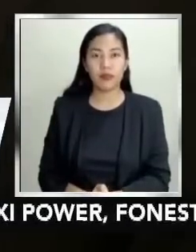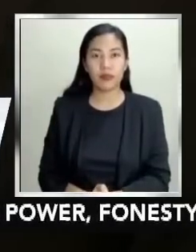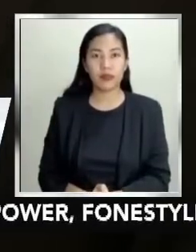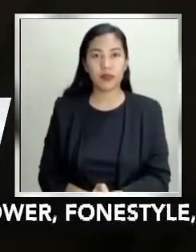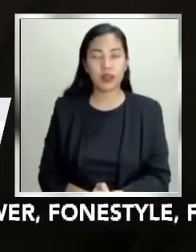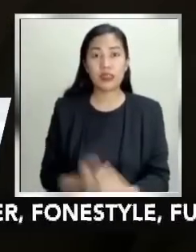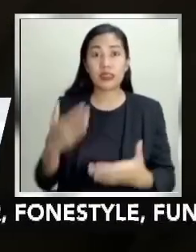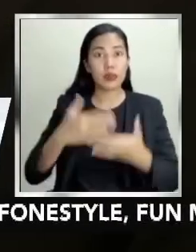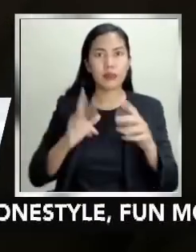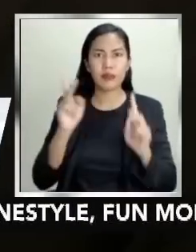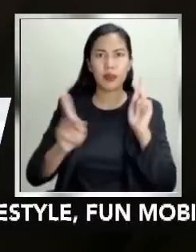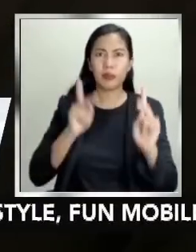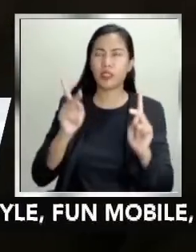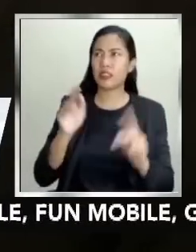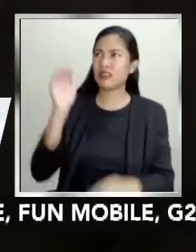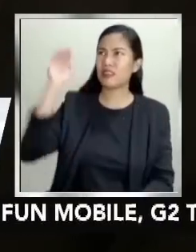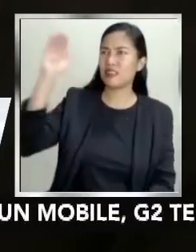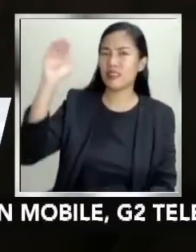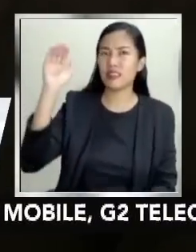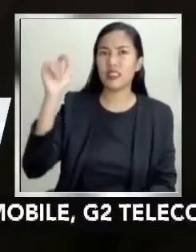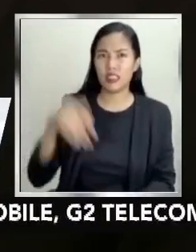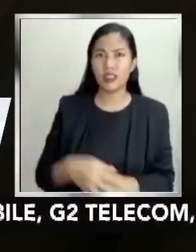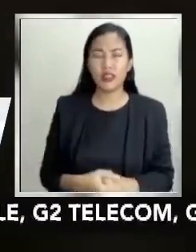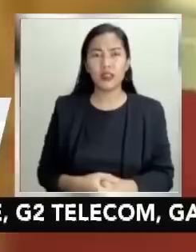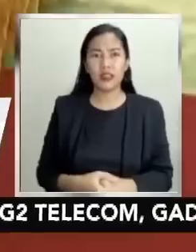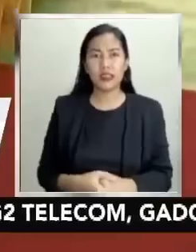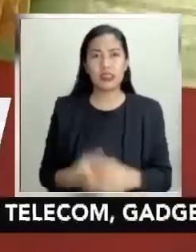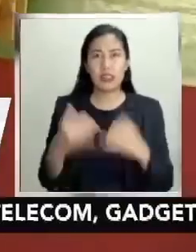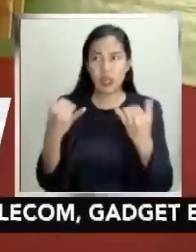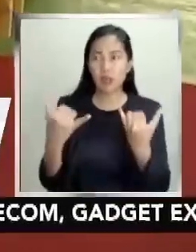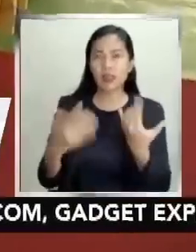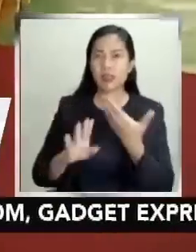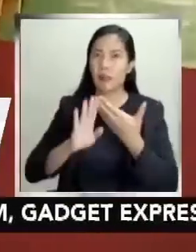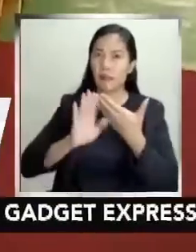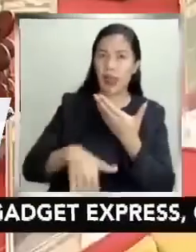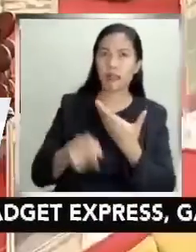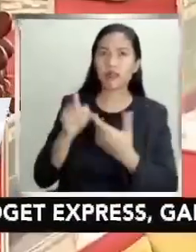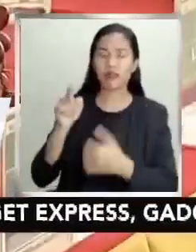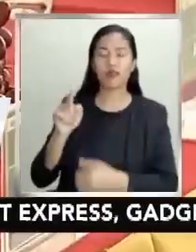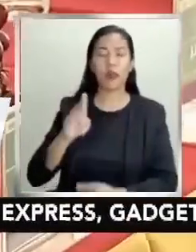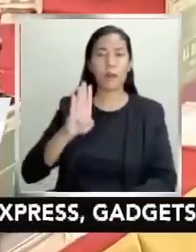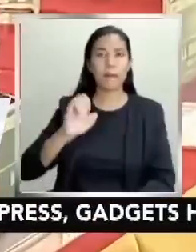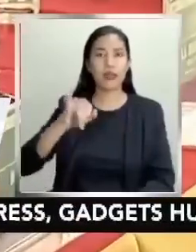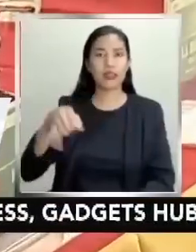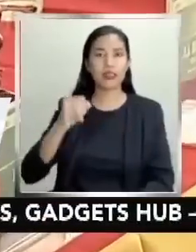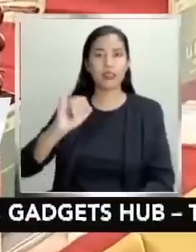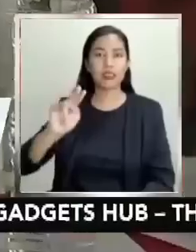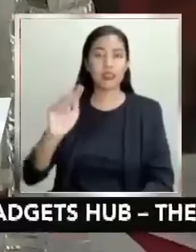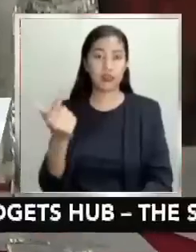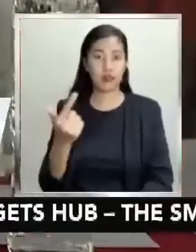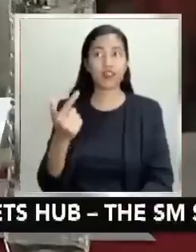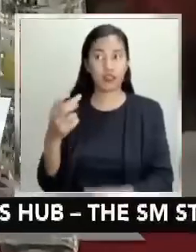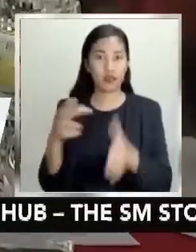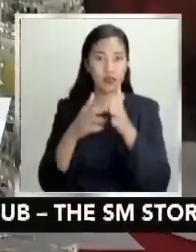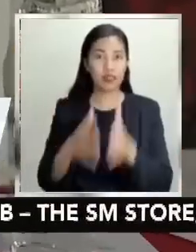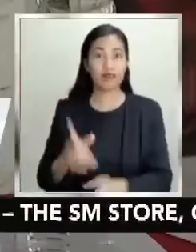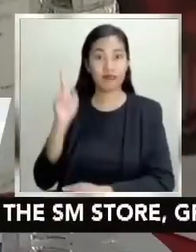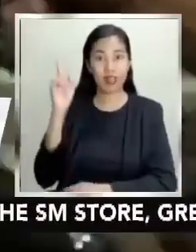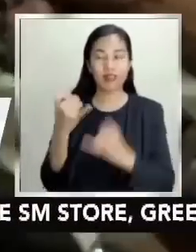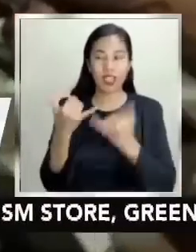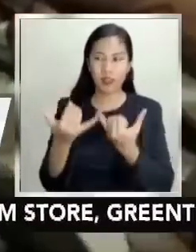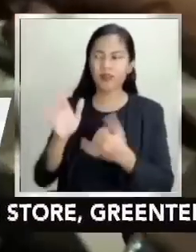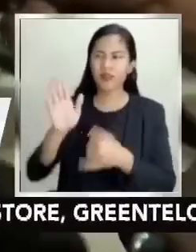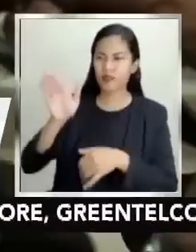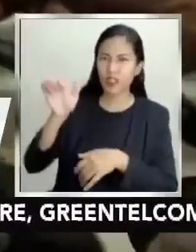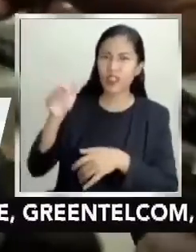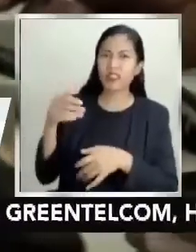panawagang iparecall sa Beijing ang kanilang ambassador. Kaya nang makaharap muli ang ambassador kanina, pinalilinaw yan ng ilan sa media. The